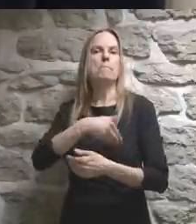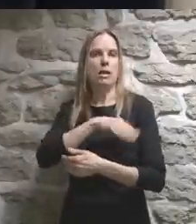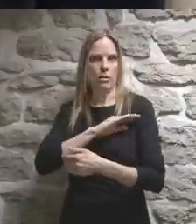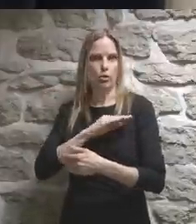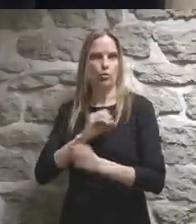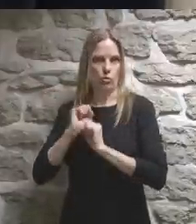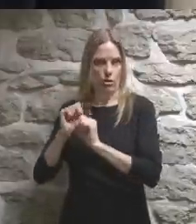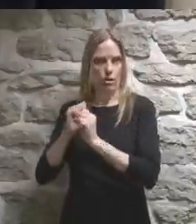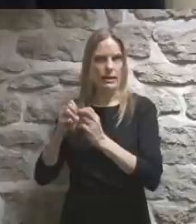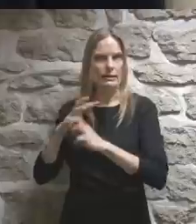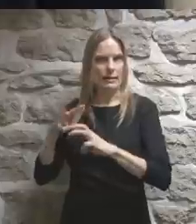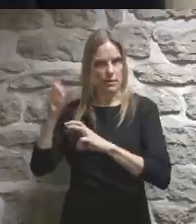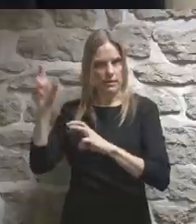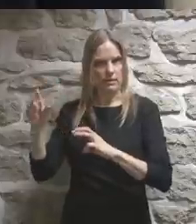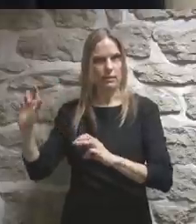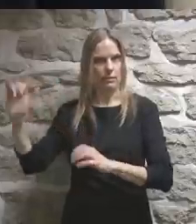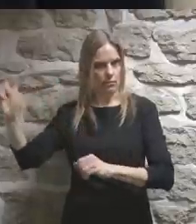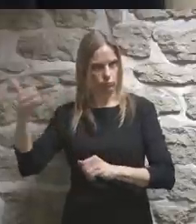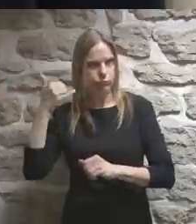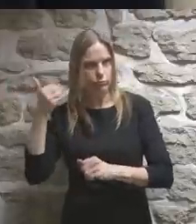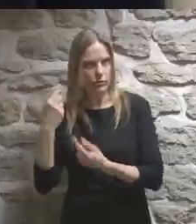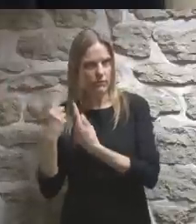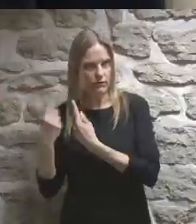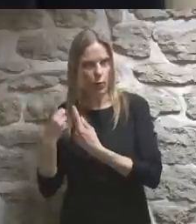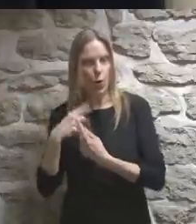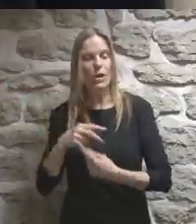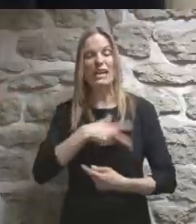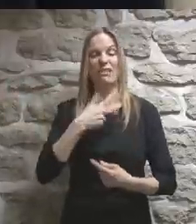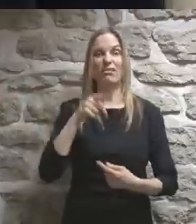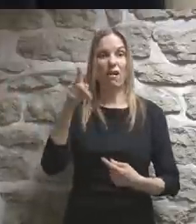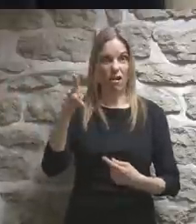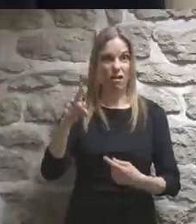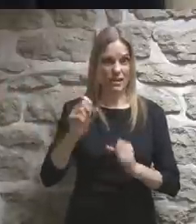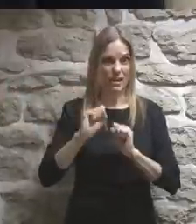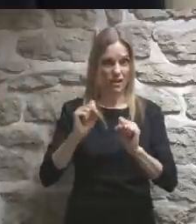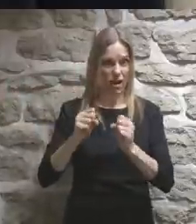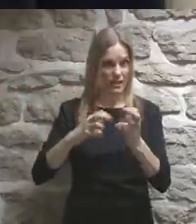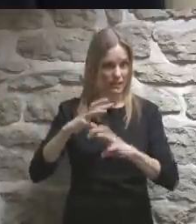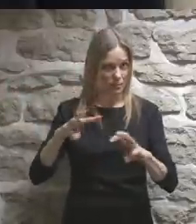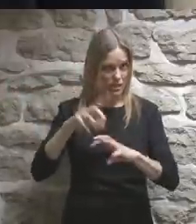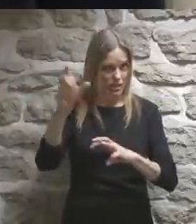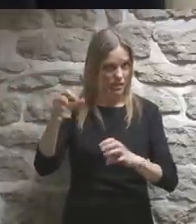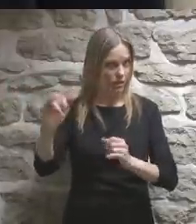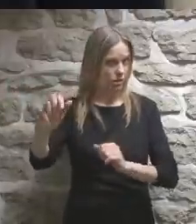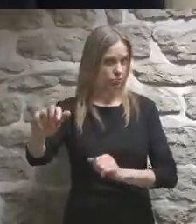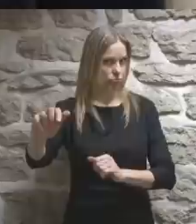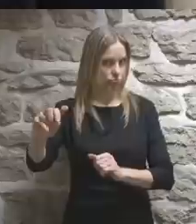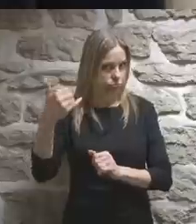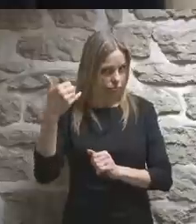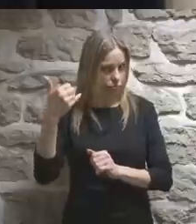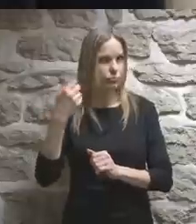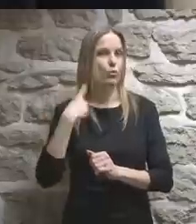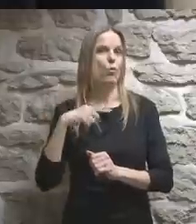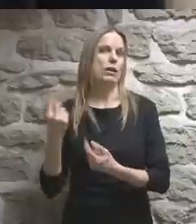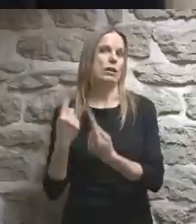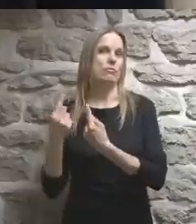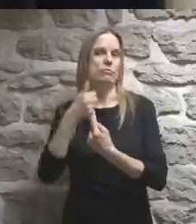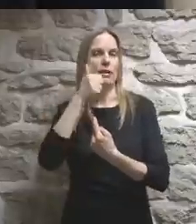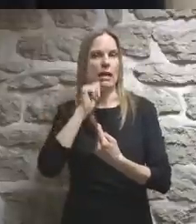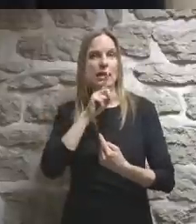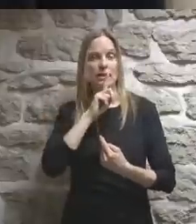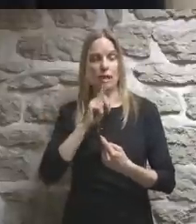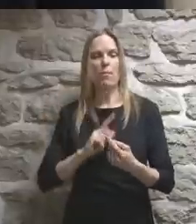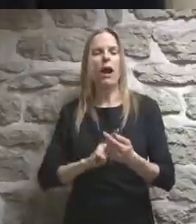mul telefonivestlus, samamoodi Taani kaitseministriga. Samamoodi toimus eile hilisõhtul